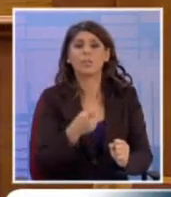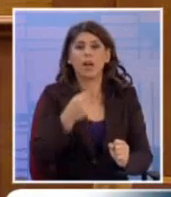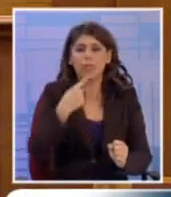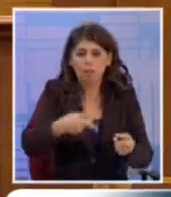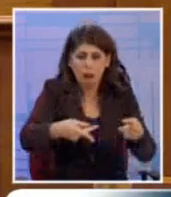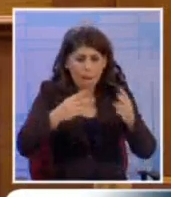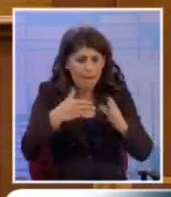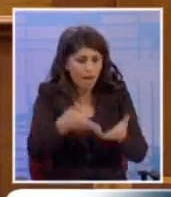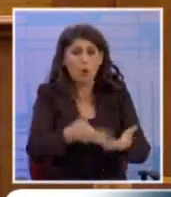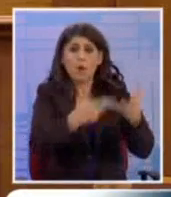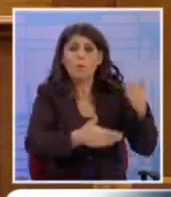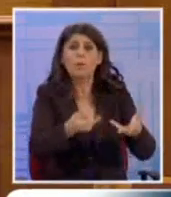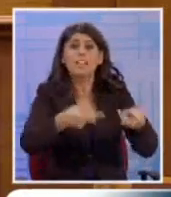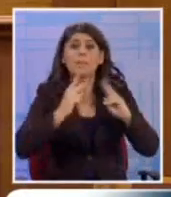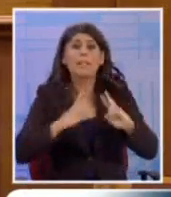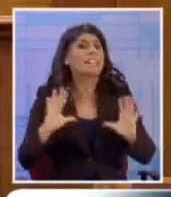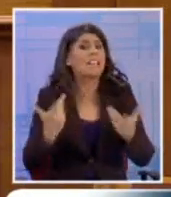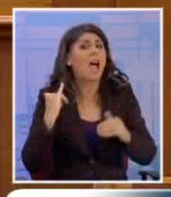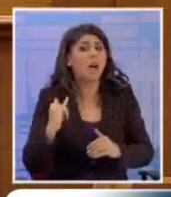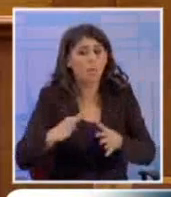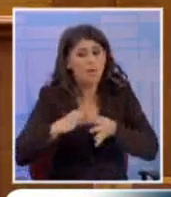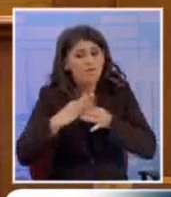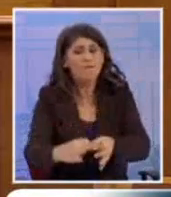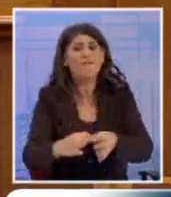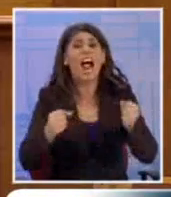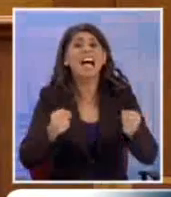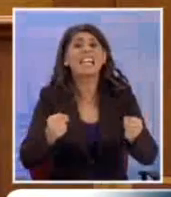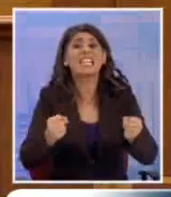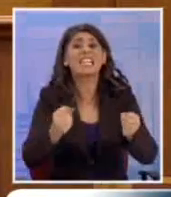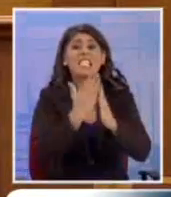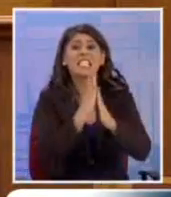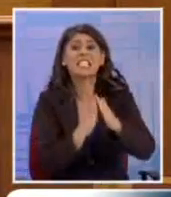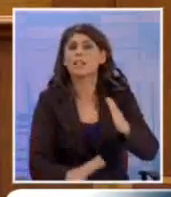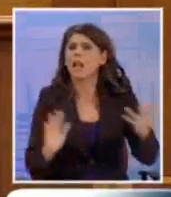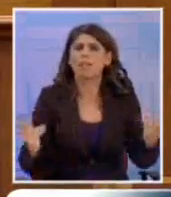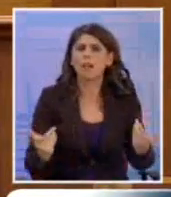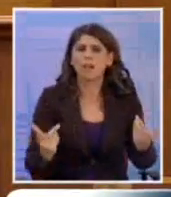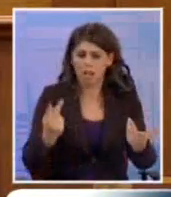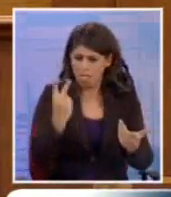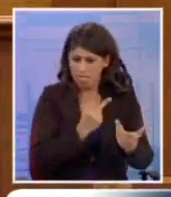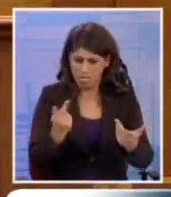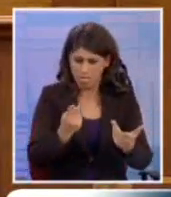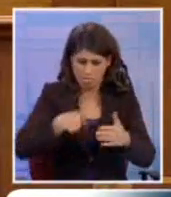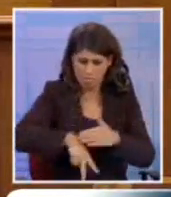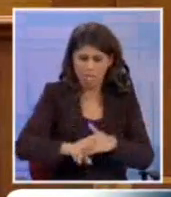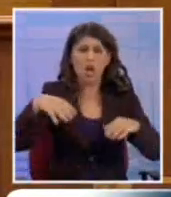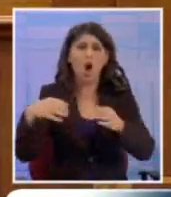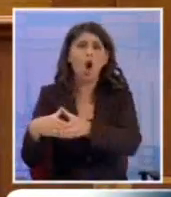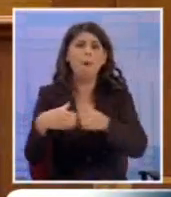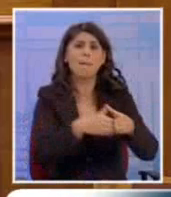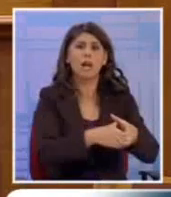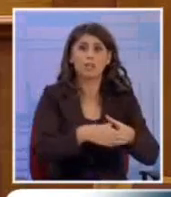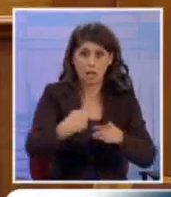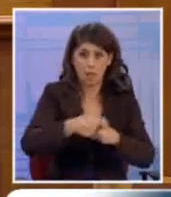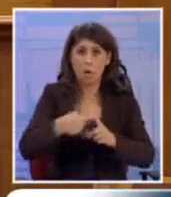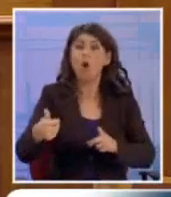γιατί ακόμα συνεχίζεται αυτή η κρίση. Δεν απαντάει γιατί ο δικοματισμός όχι μόνο στην Ελλάδα αλλά παντού